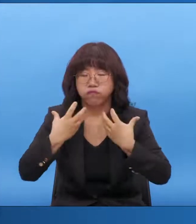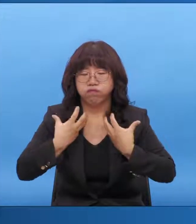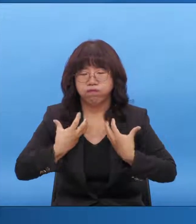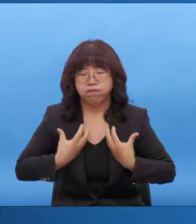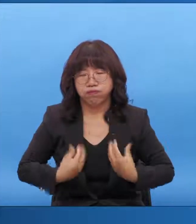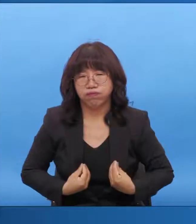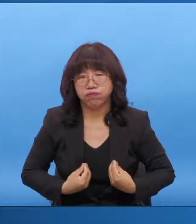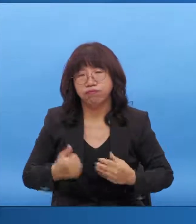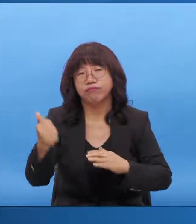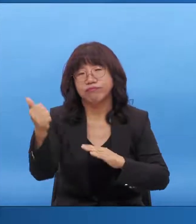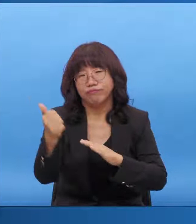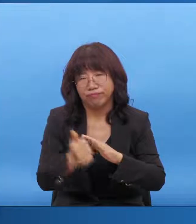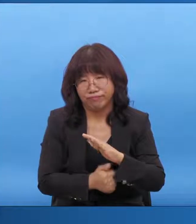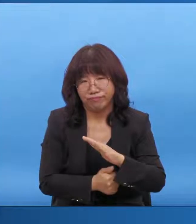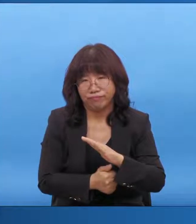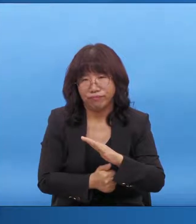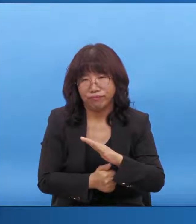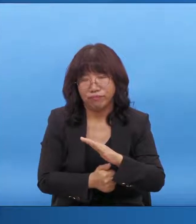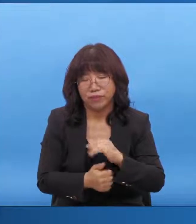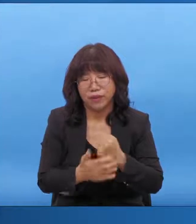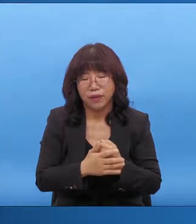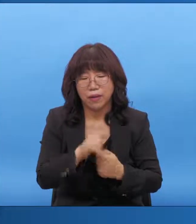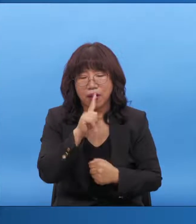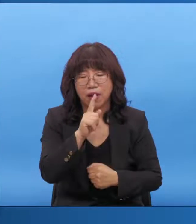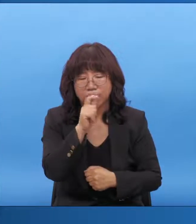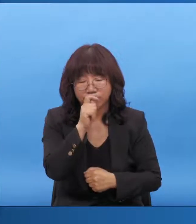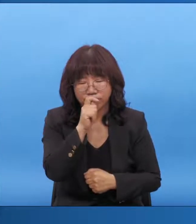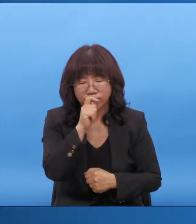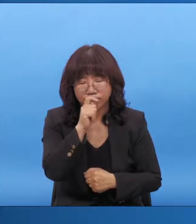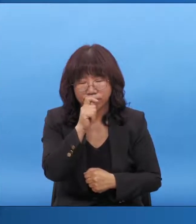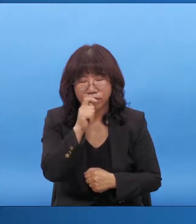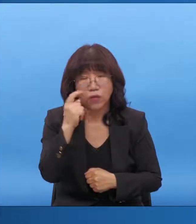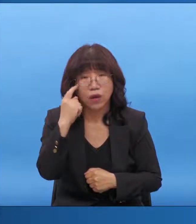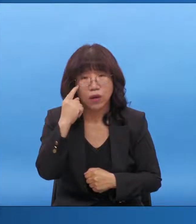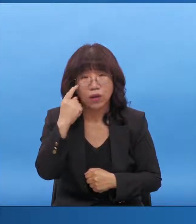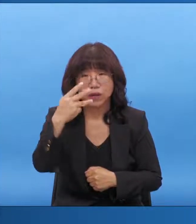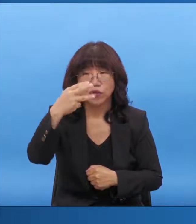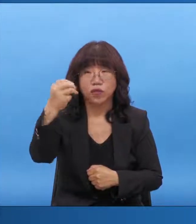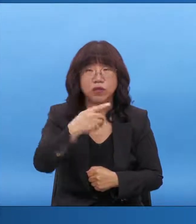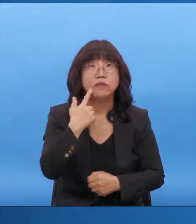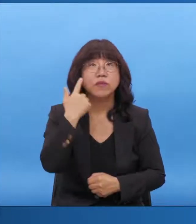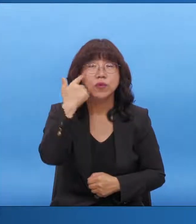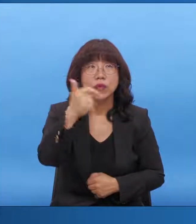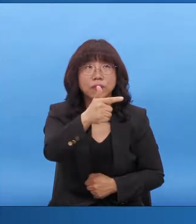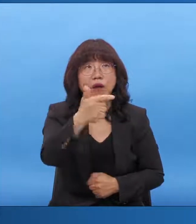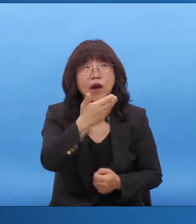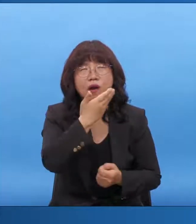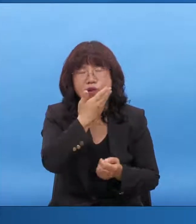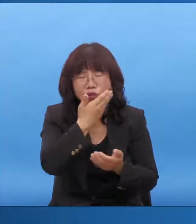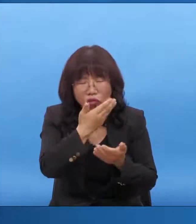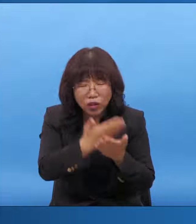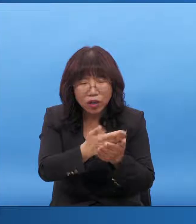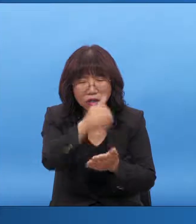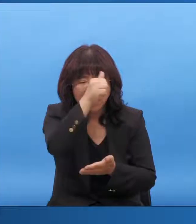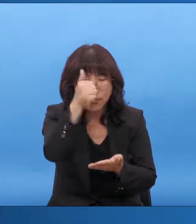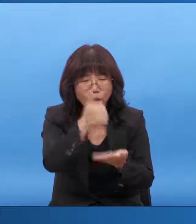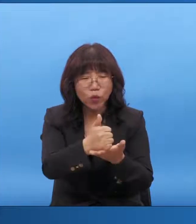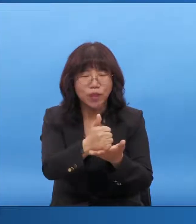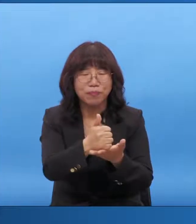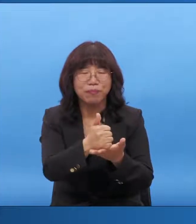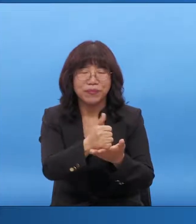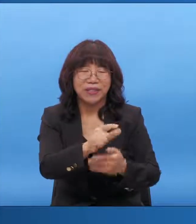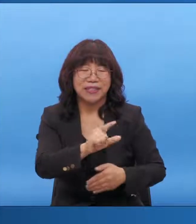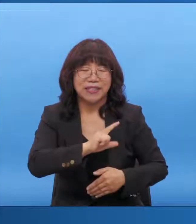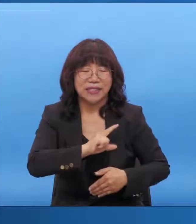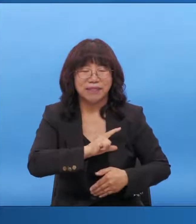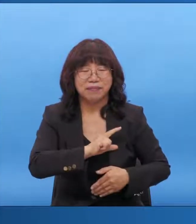do within the law. 말을 안 했대요. 유 목사님이 워낙 기중하게 생각하는 장모님이라 그러면서 이름도 안 밝히고 뭐